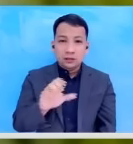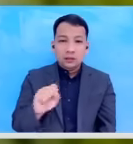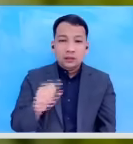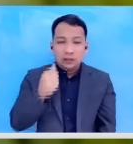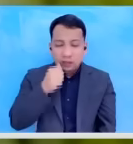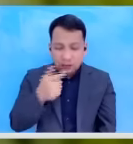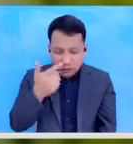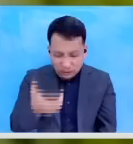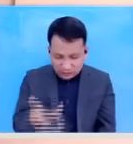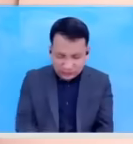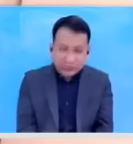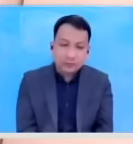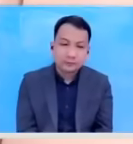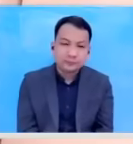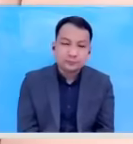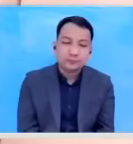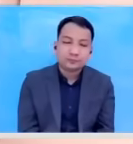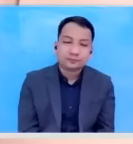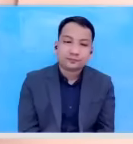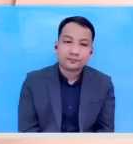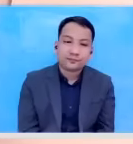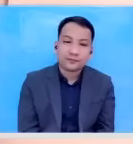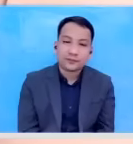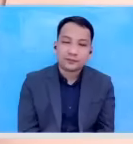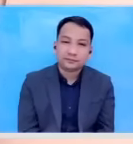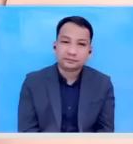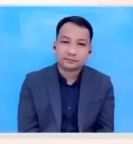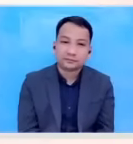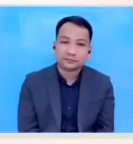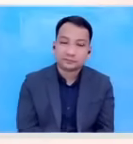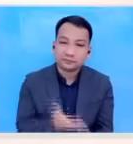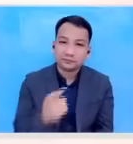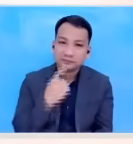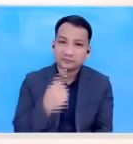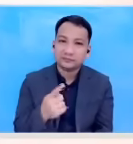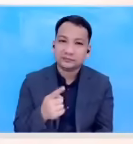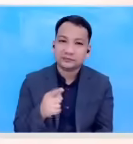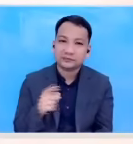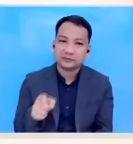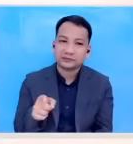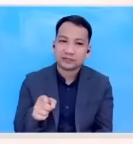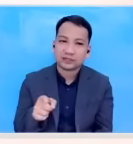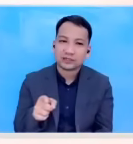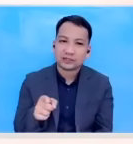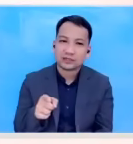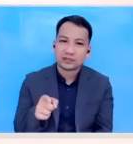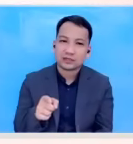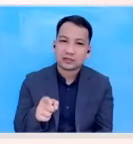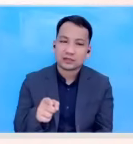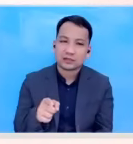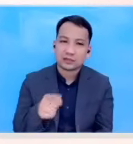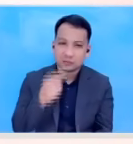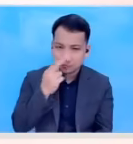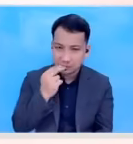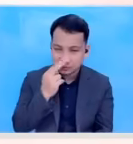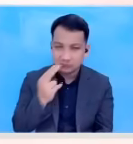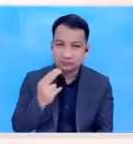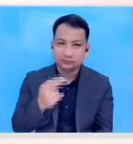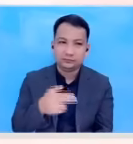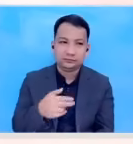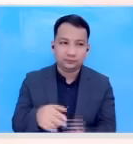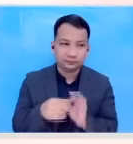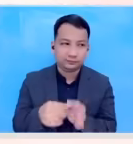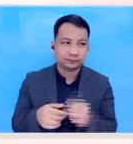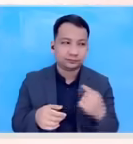nakakakilala sa akin. Maliban sa Sassy. Maliban sa Sassy, she is funky, she's deep,